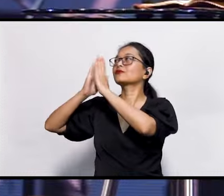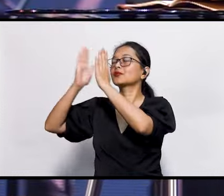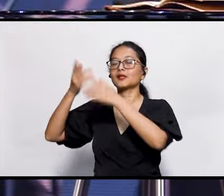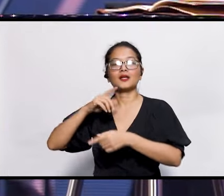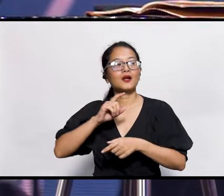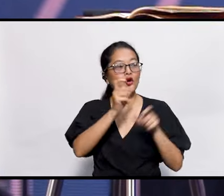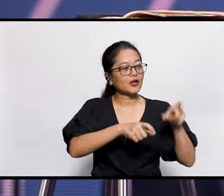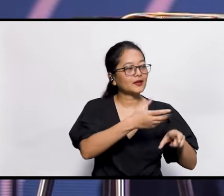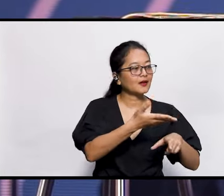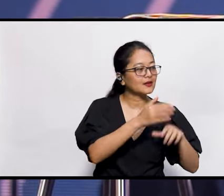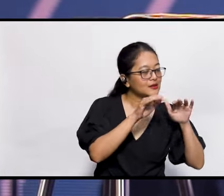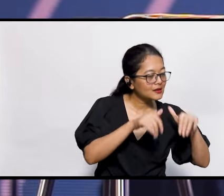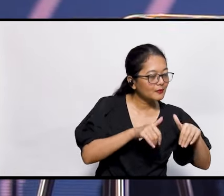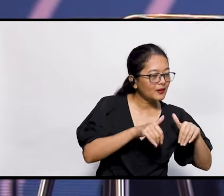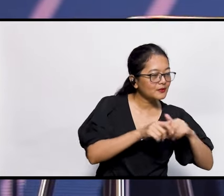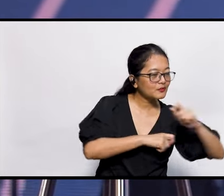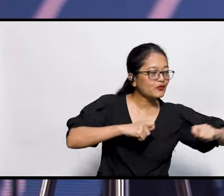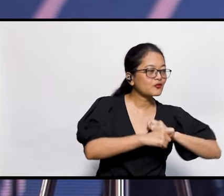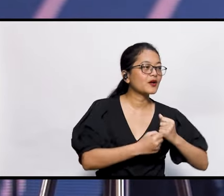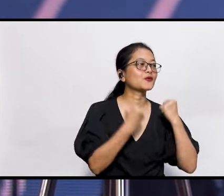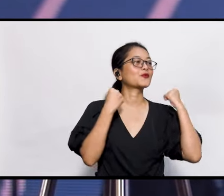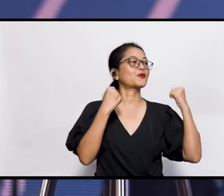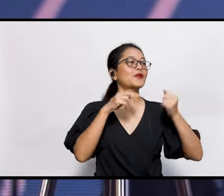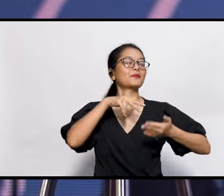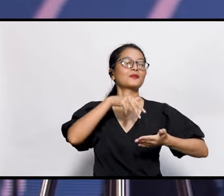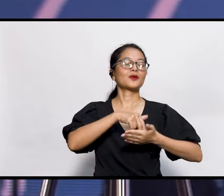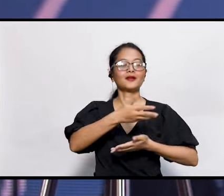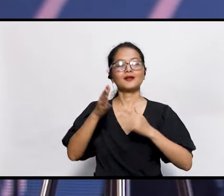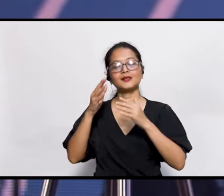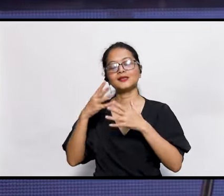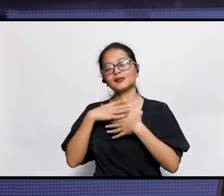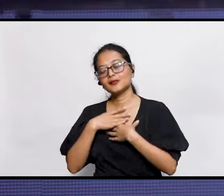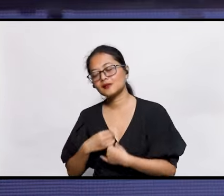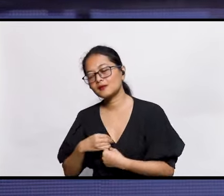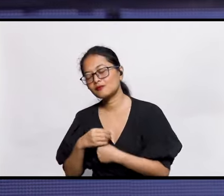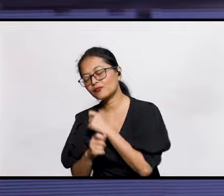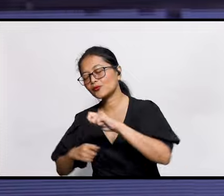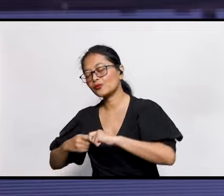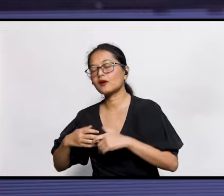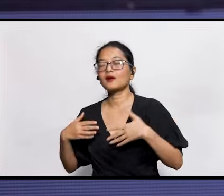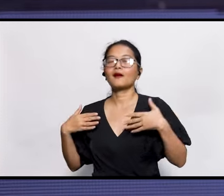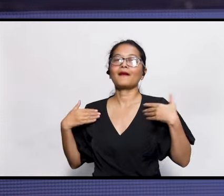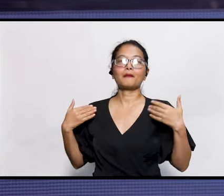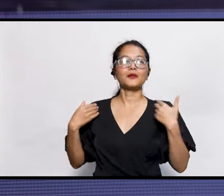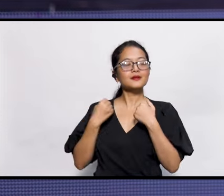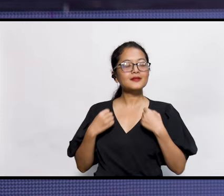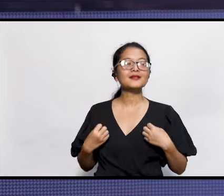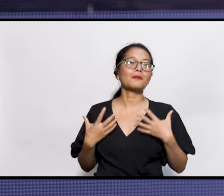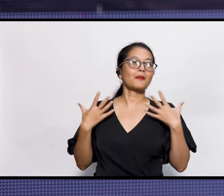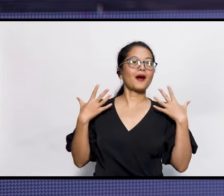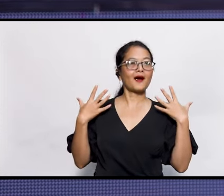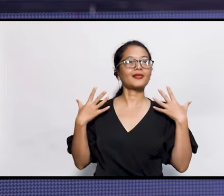yang down Anda bisa di lifft It Up Anda bisa dibangkitkan gitu ya bersama-sama karena dia ini